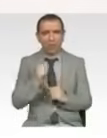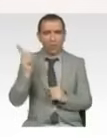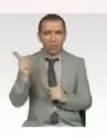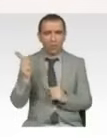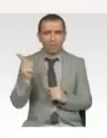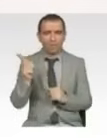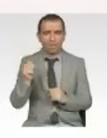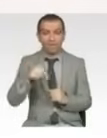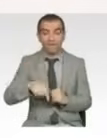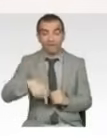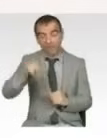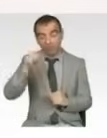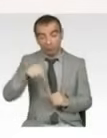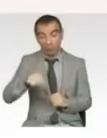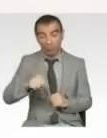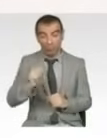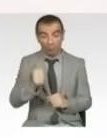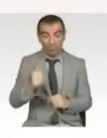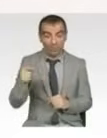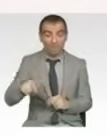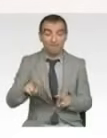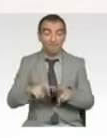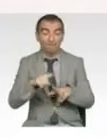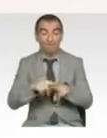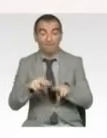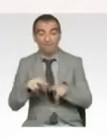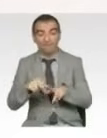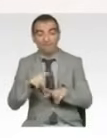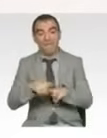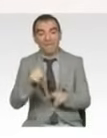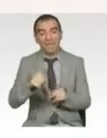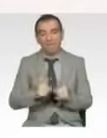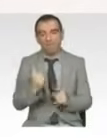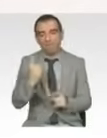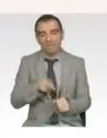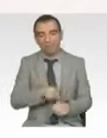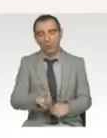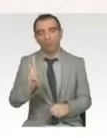Oradan günümüze kadar, Mekke'ye kadar bir yolculuğumuz var.